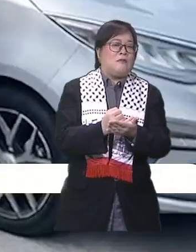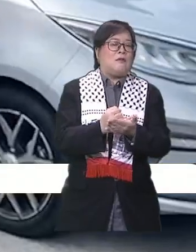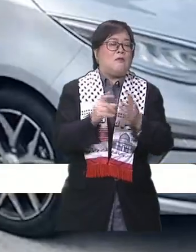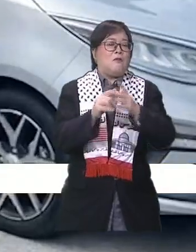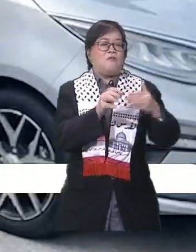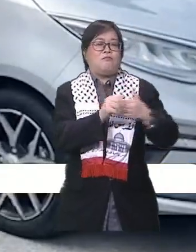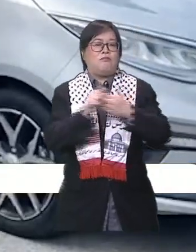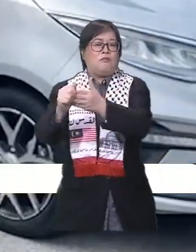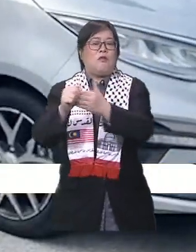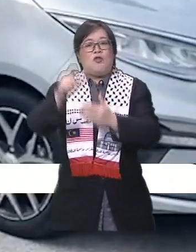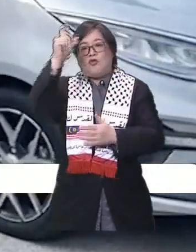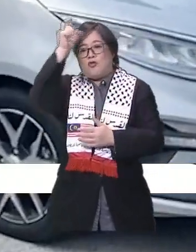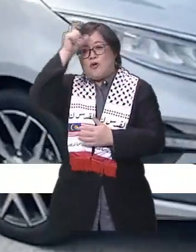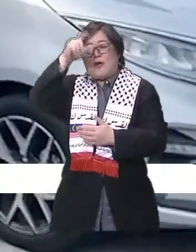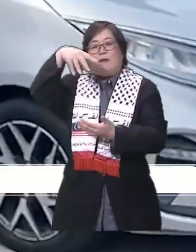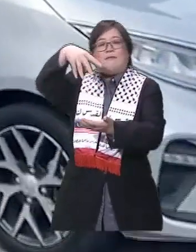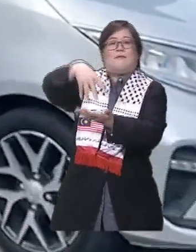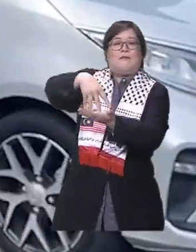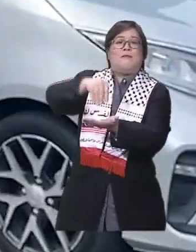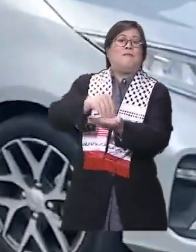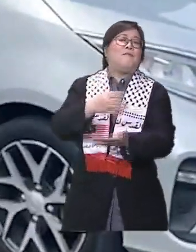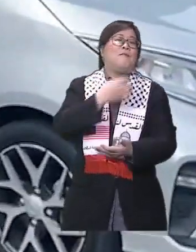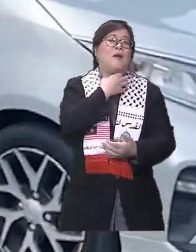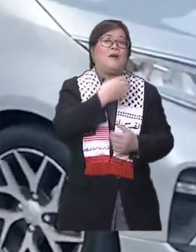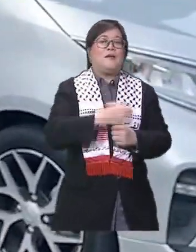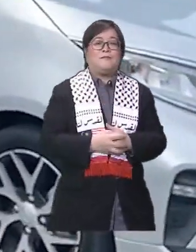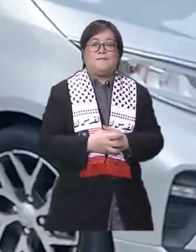lari ke Tuki dan dikurung di Perak